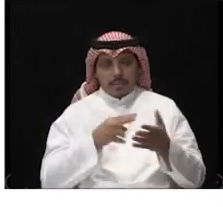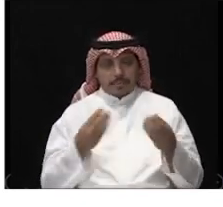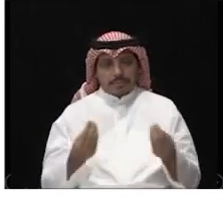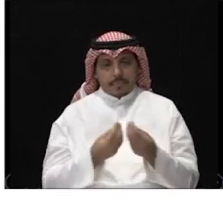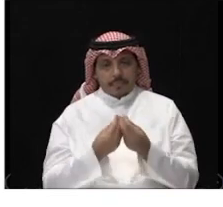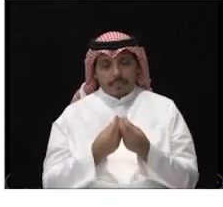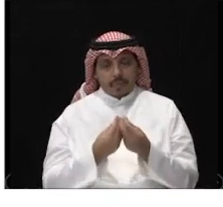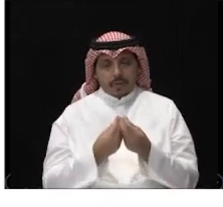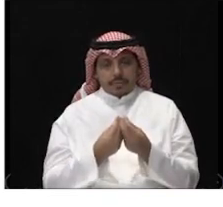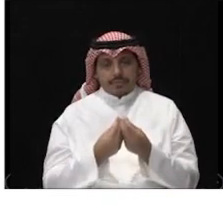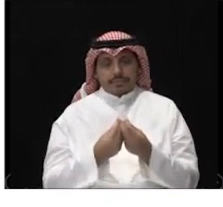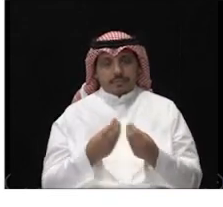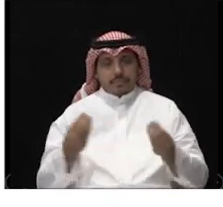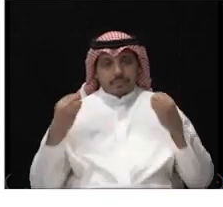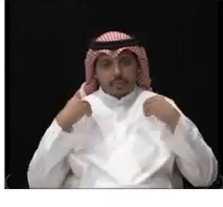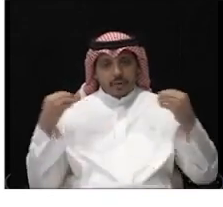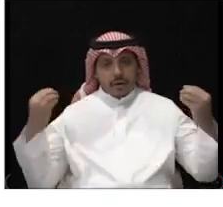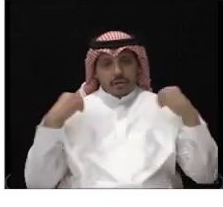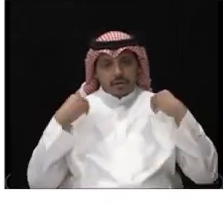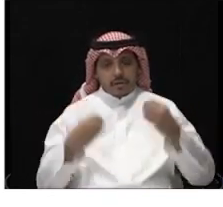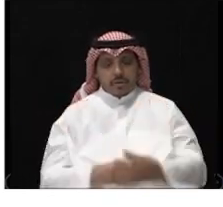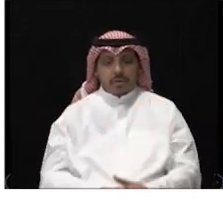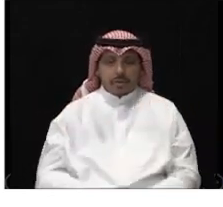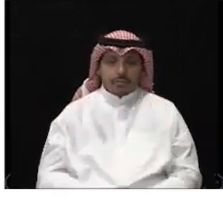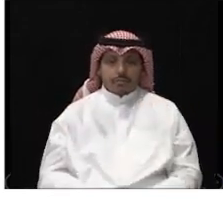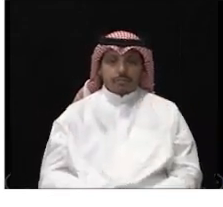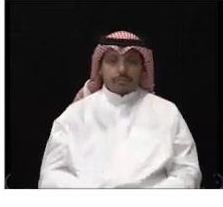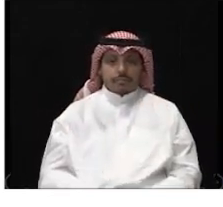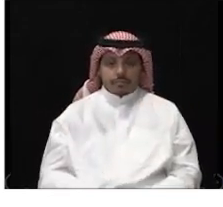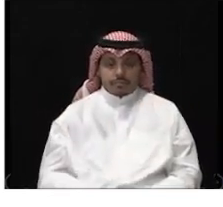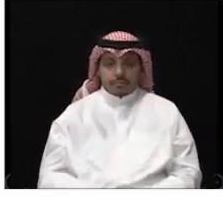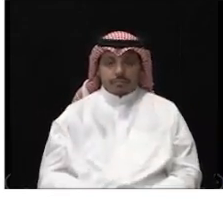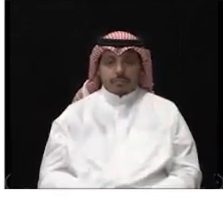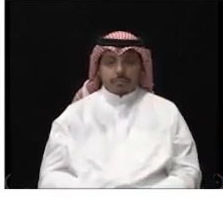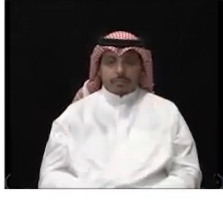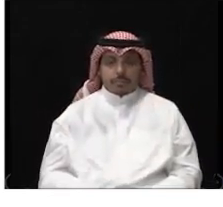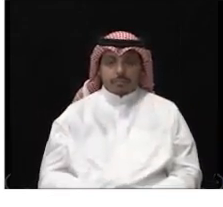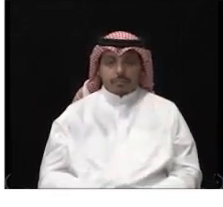ممتاز، أحسنتم، الرياضة، رائع، قرأتوها قراءة صحيحة. وهنا